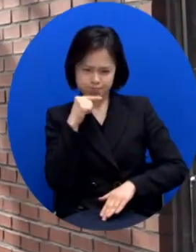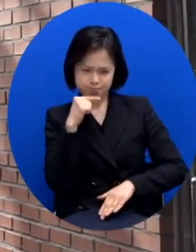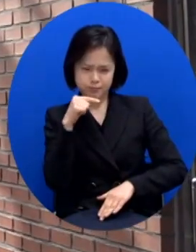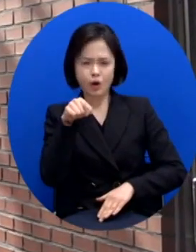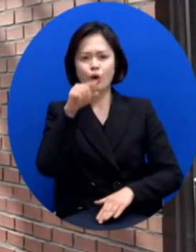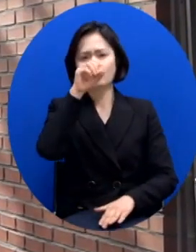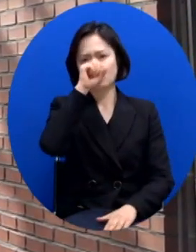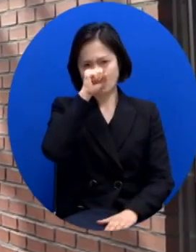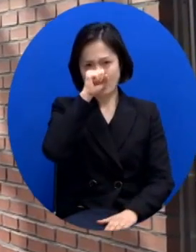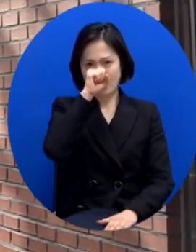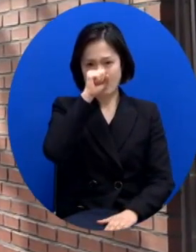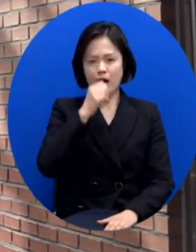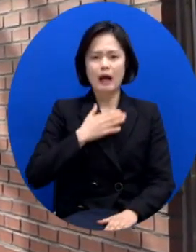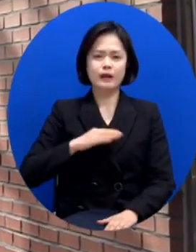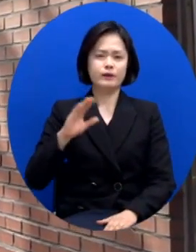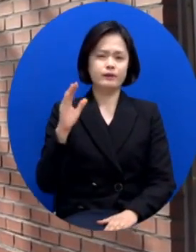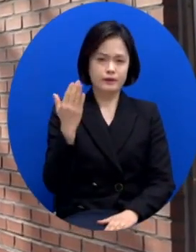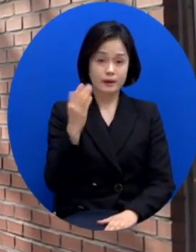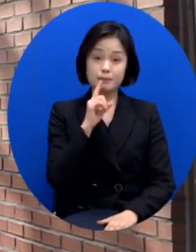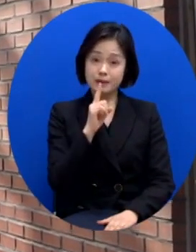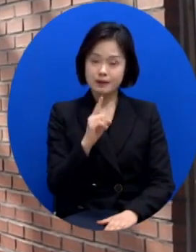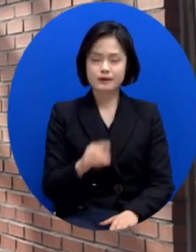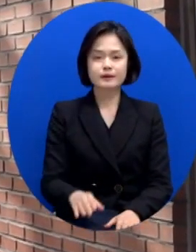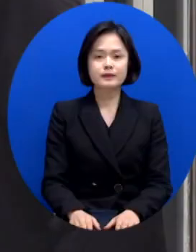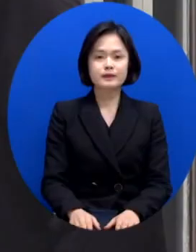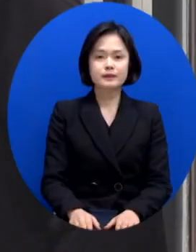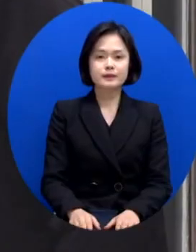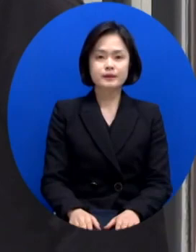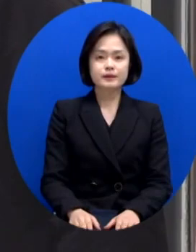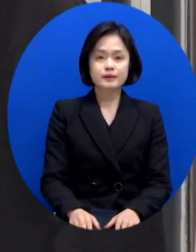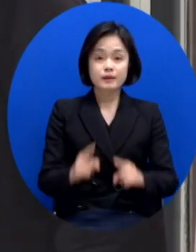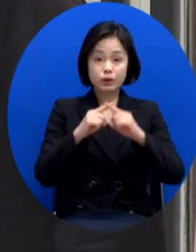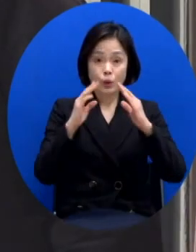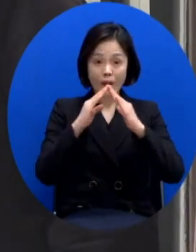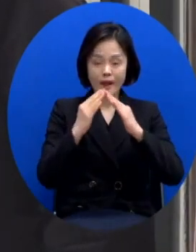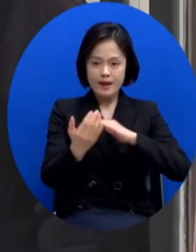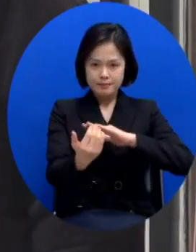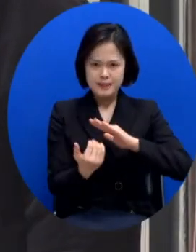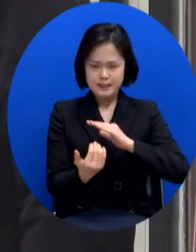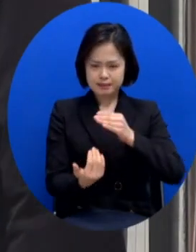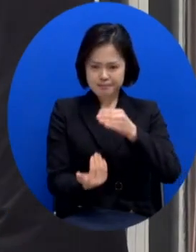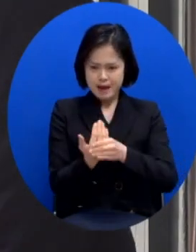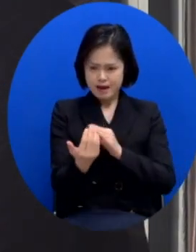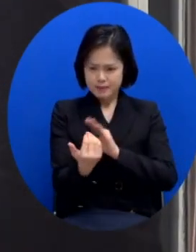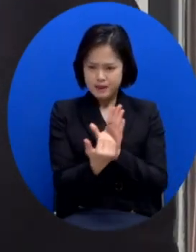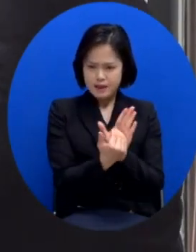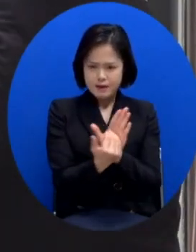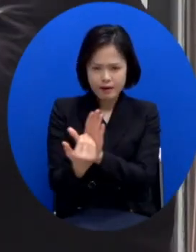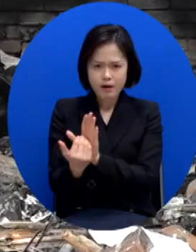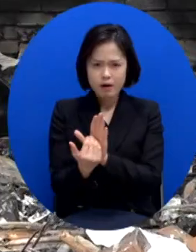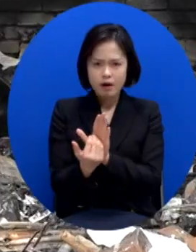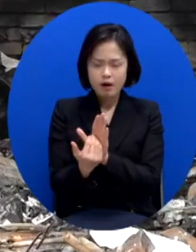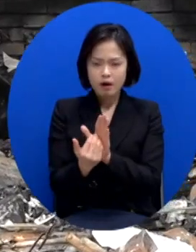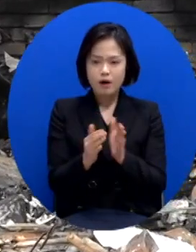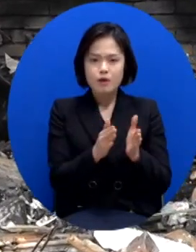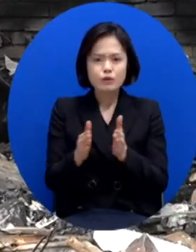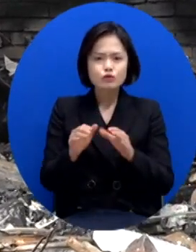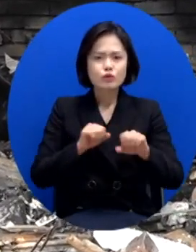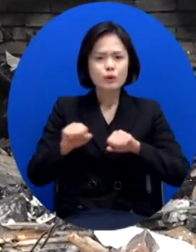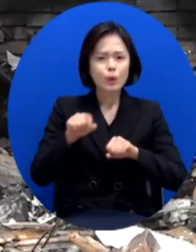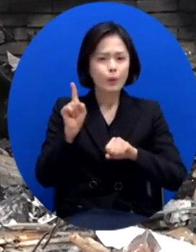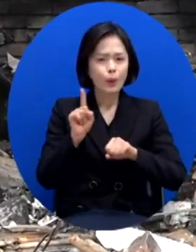것이 좋다는 교훈을 얻었다는 횡 목사 교회들이 미리 대비해야 할 실제적인 부분도 놓치지 말아야 한다고